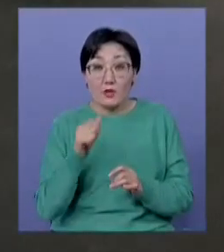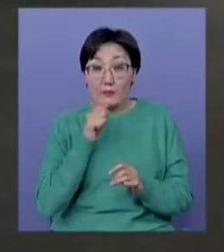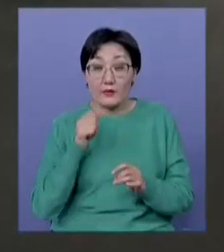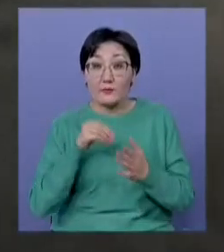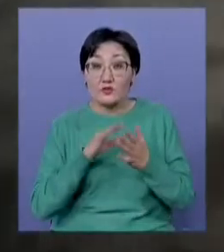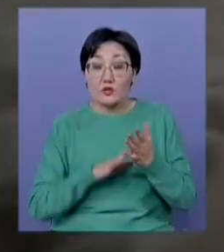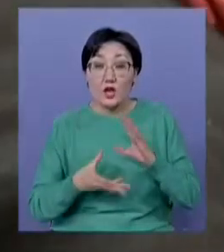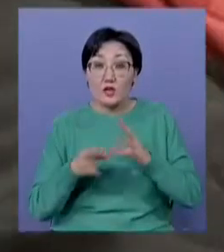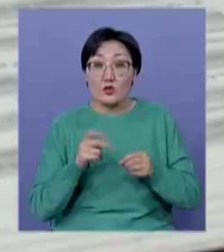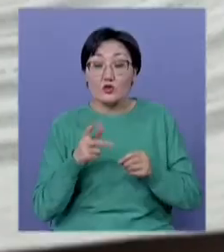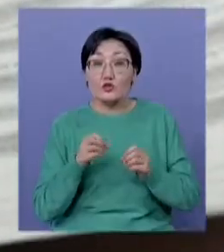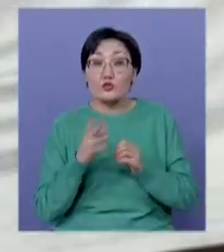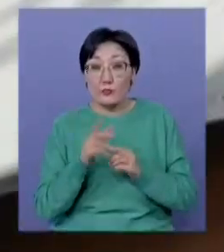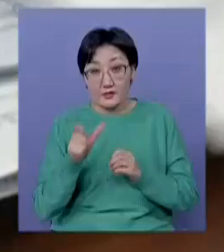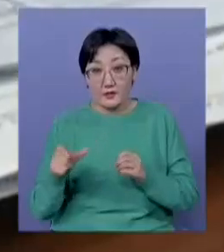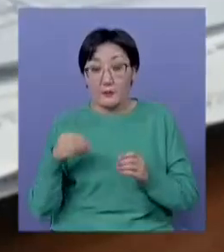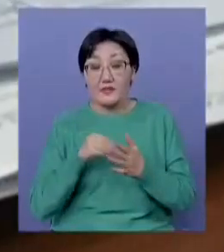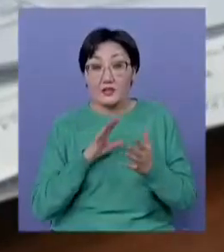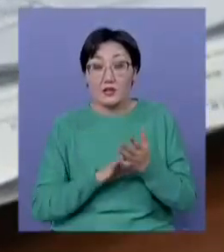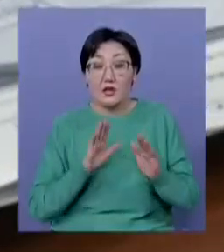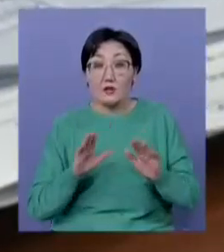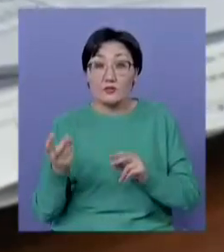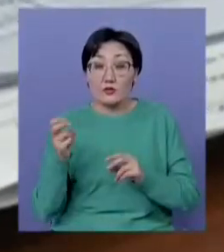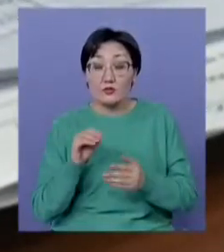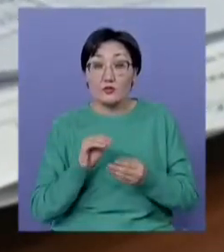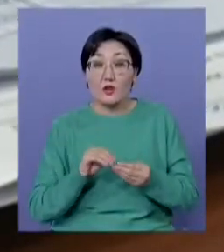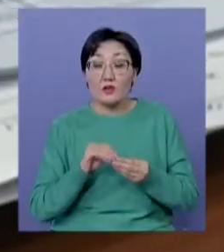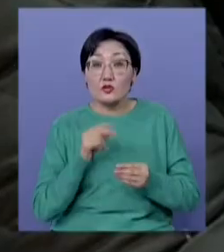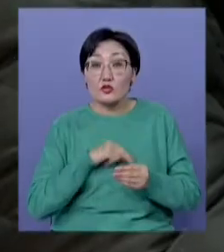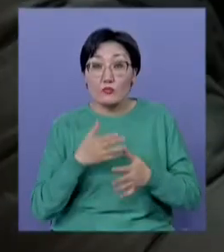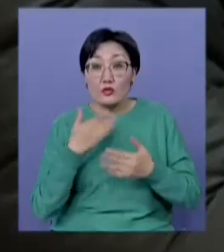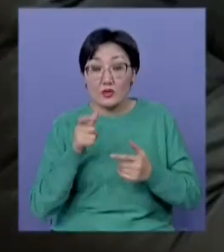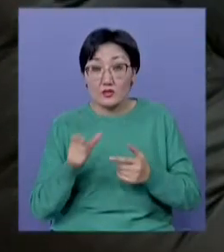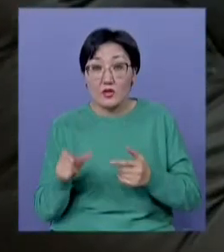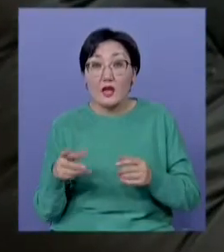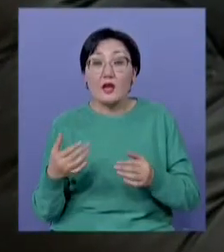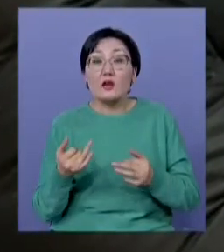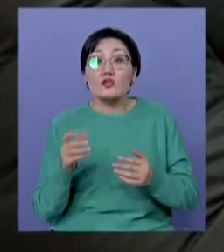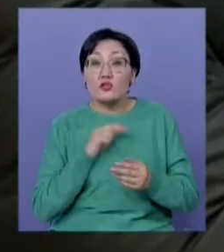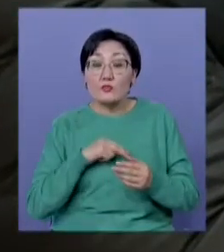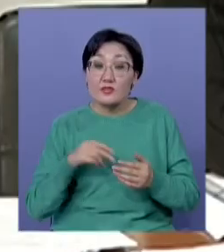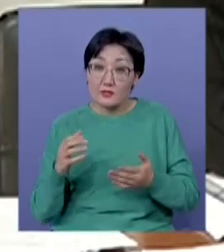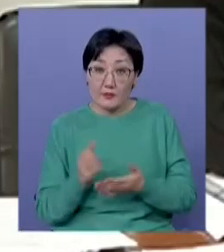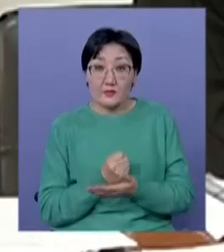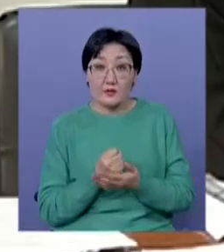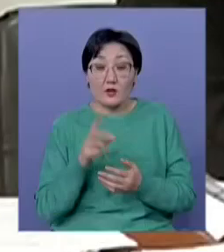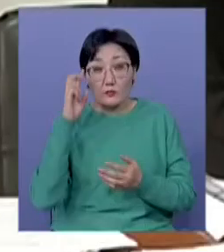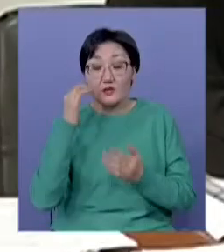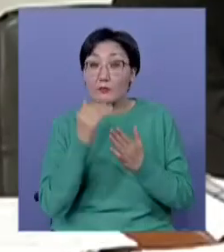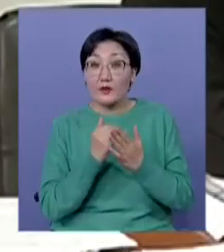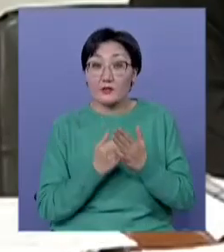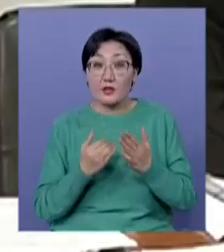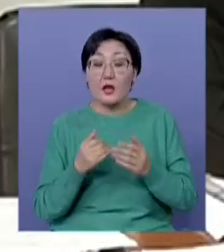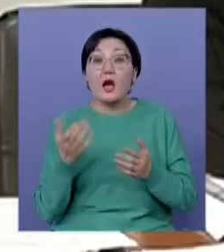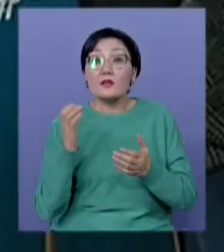есебінде жалпы 315 адам тұр. Жәрмеңкеге келген тұрақты жұмысы жоқ азаматтардың біразы екі қолға бір күрек тапты. Мемлекеттік